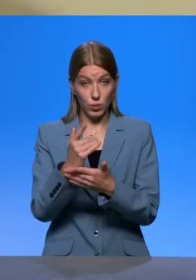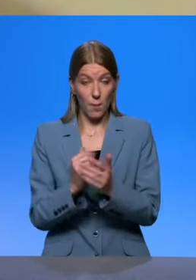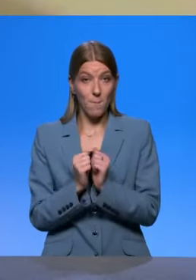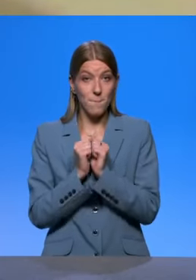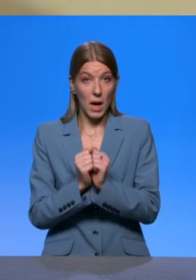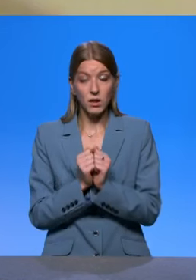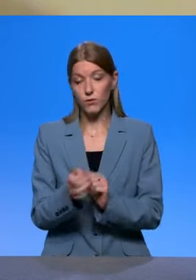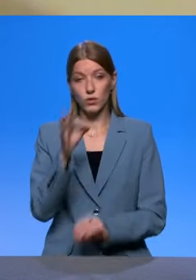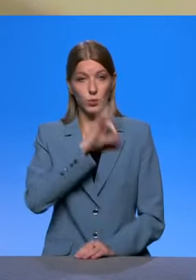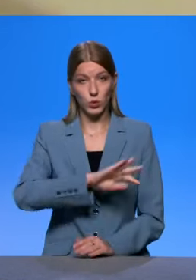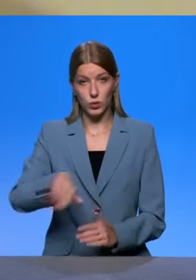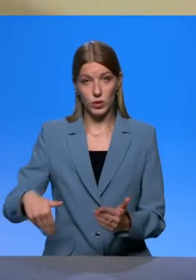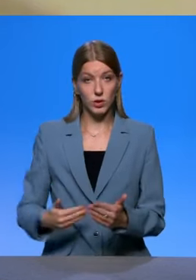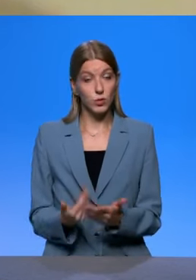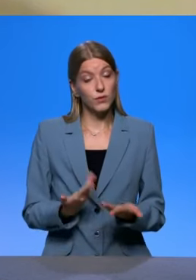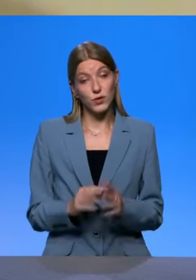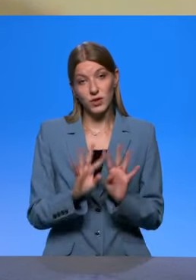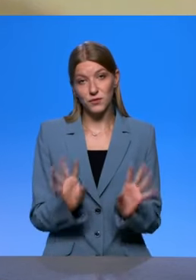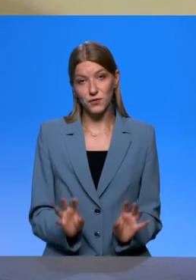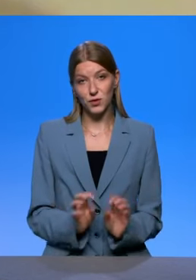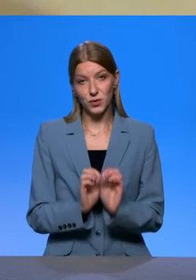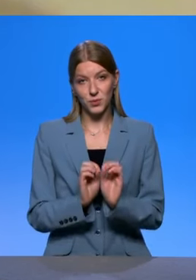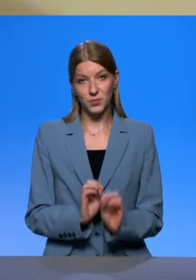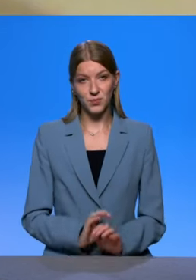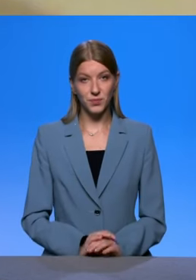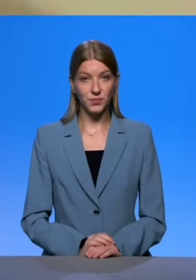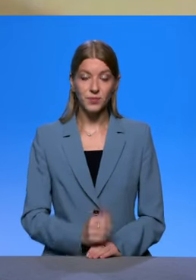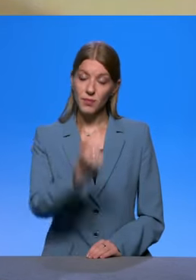Вот и все. Спасибо, Галина, поделились своим опытом.